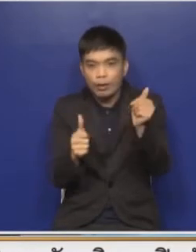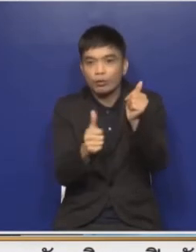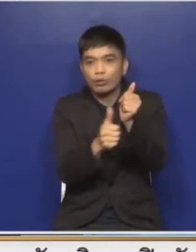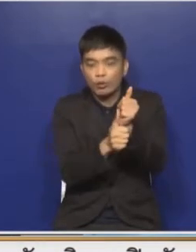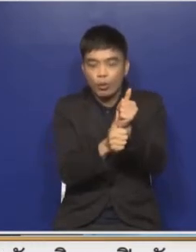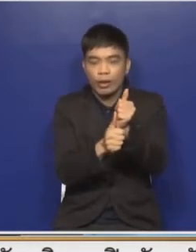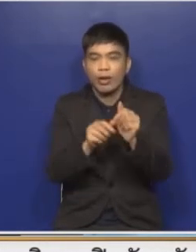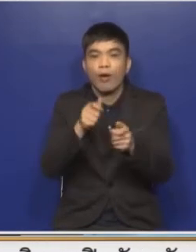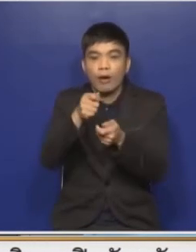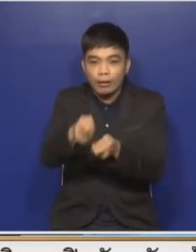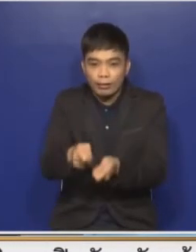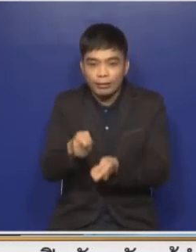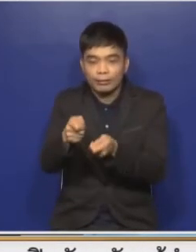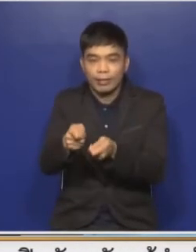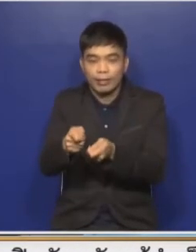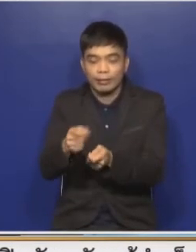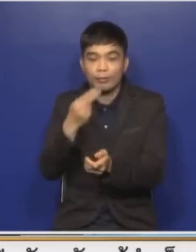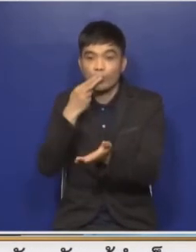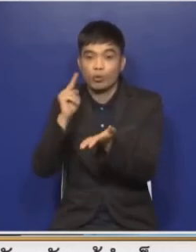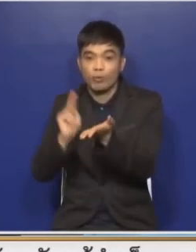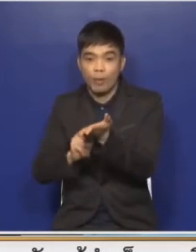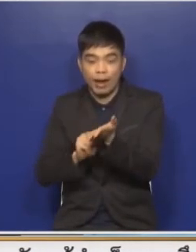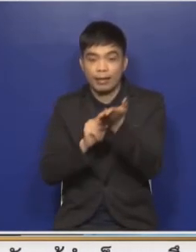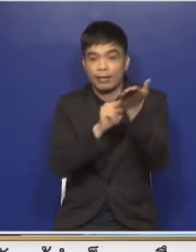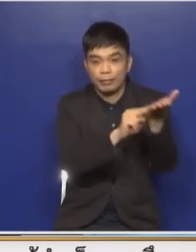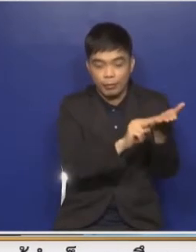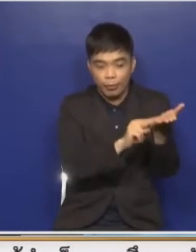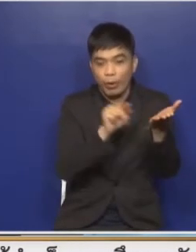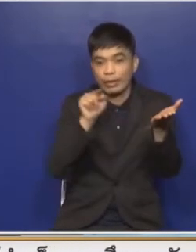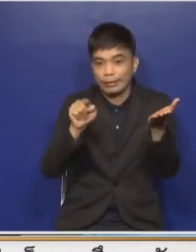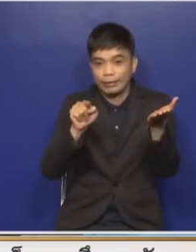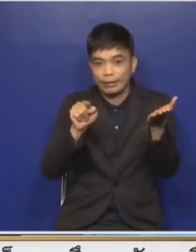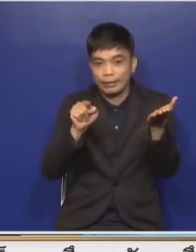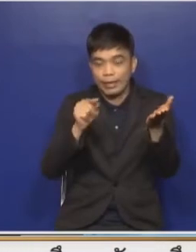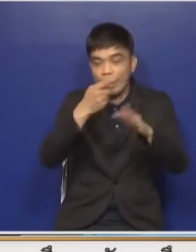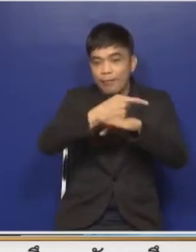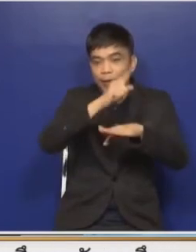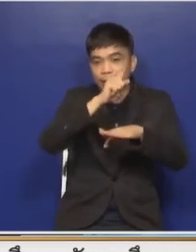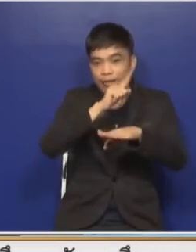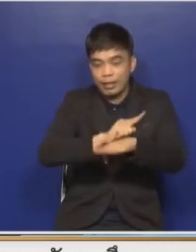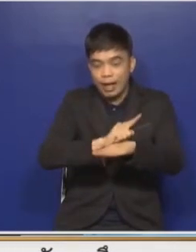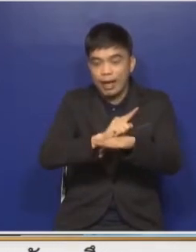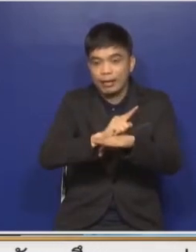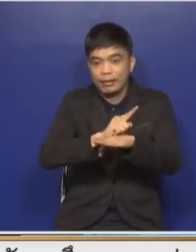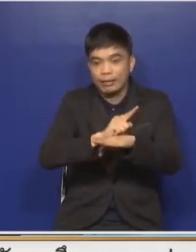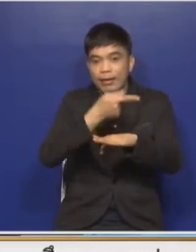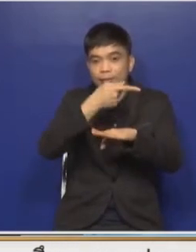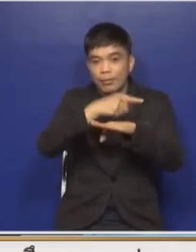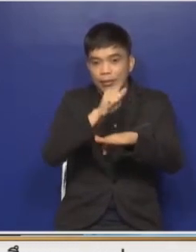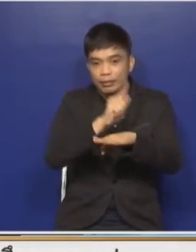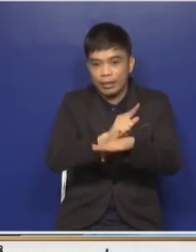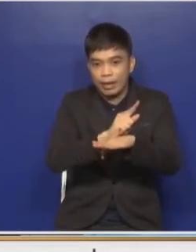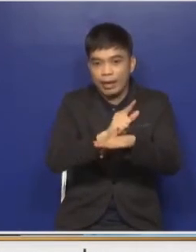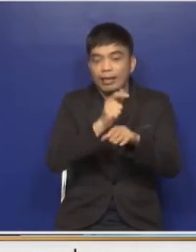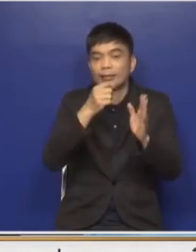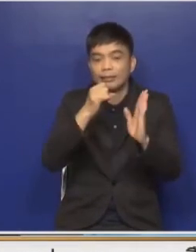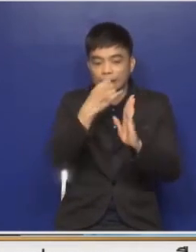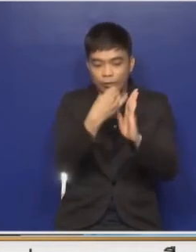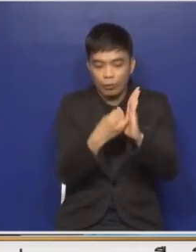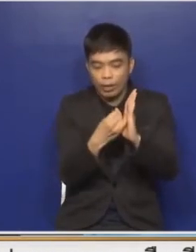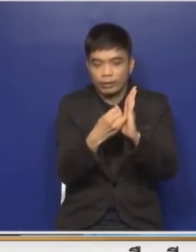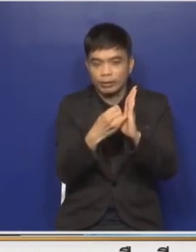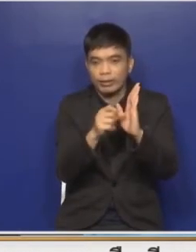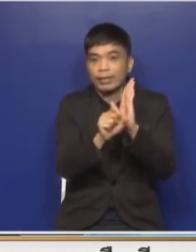ำหนังสือร้องเรียนของนายณัฐธนิตศรีคำภาประธานเกษตรประธานแปลงใหญ่พริกศรีสะเกษนะ